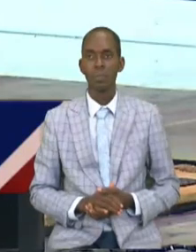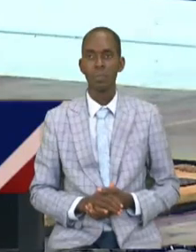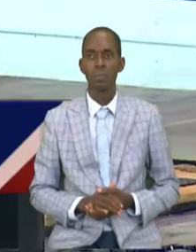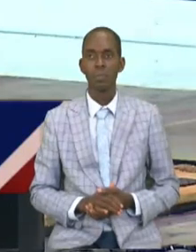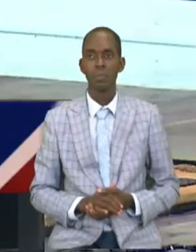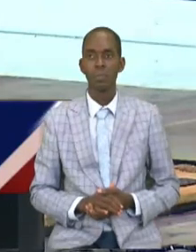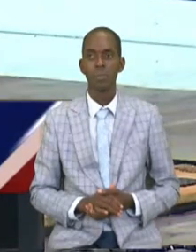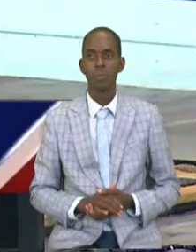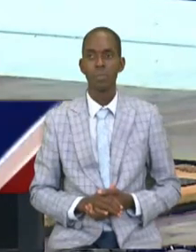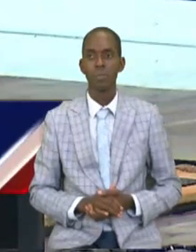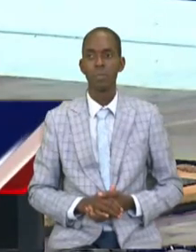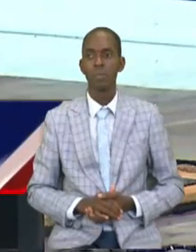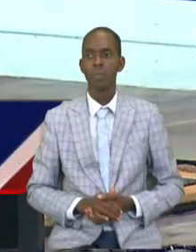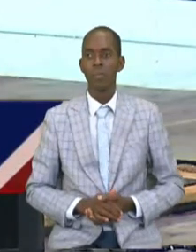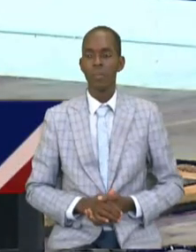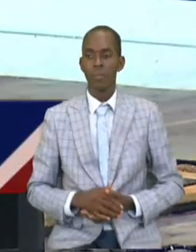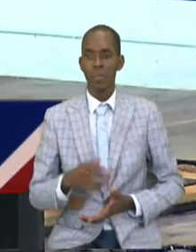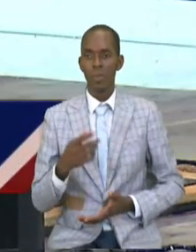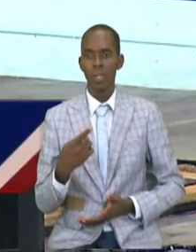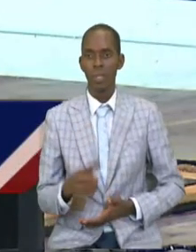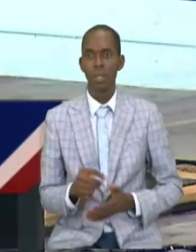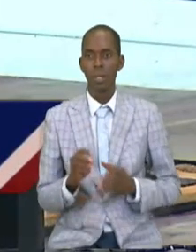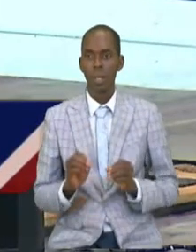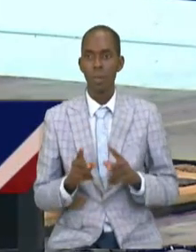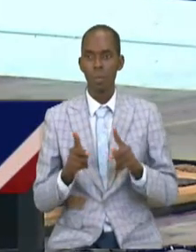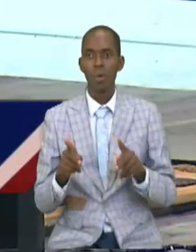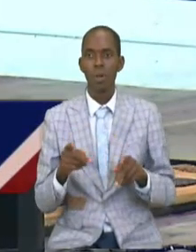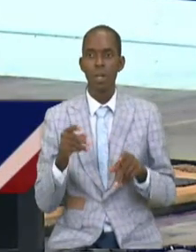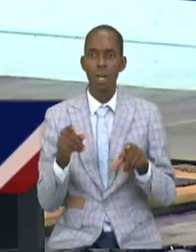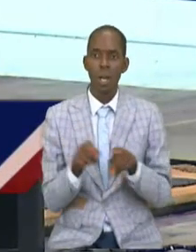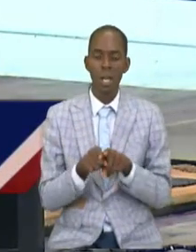verset 14. Le privilège.